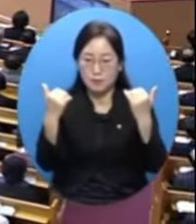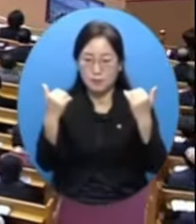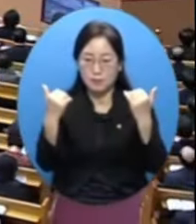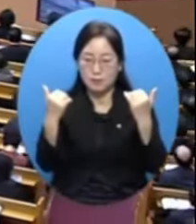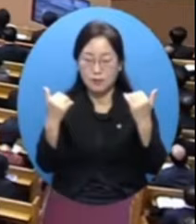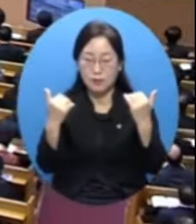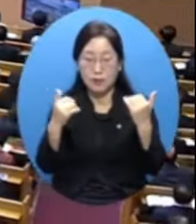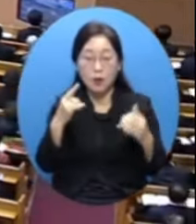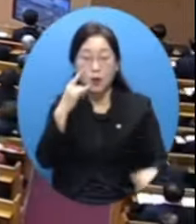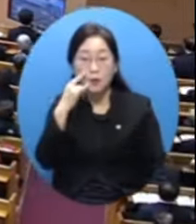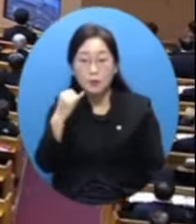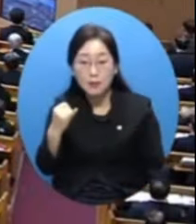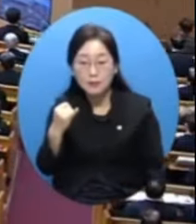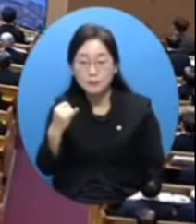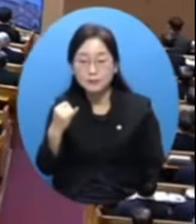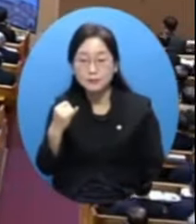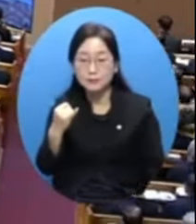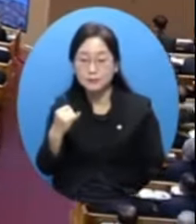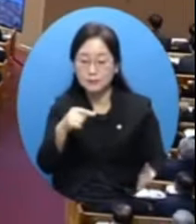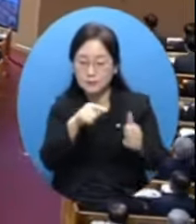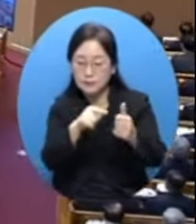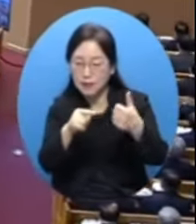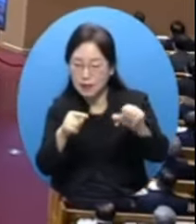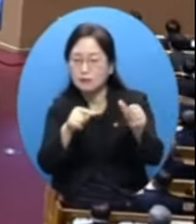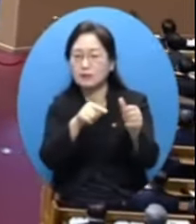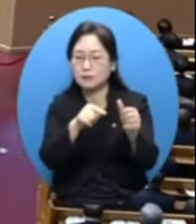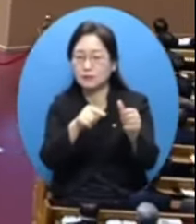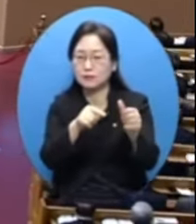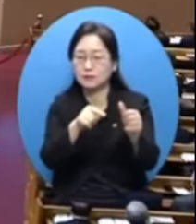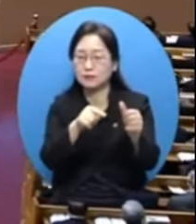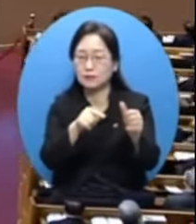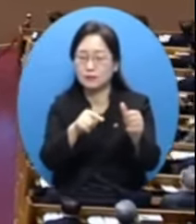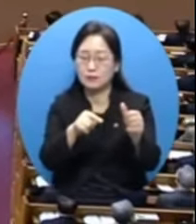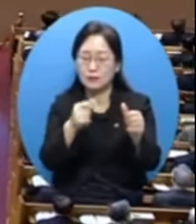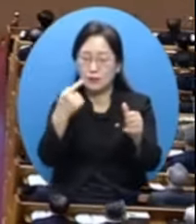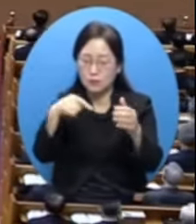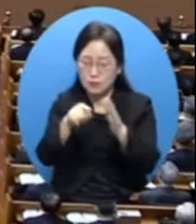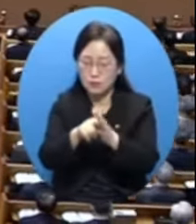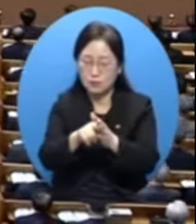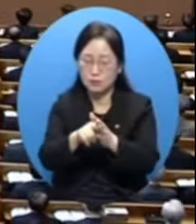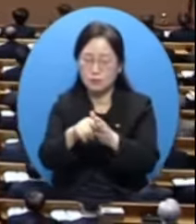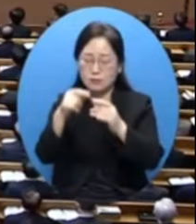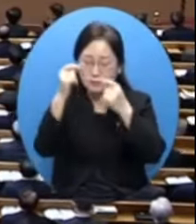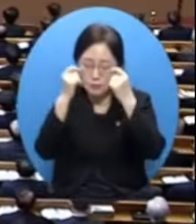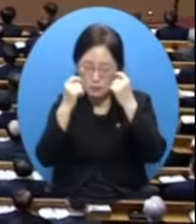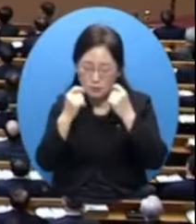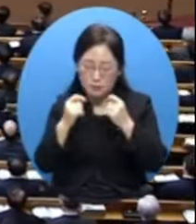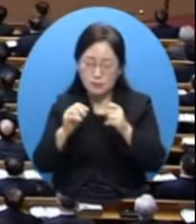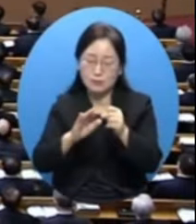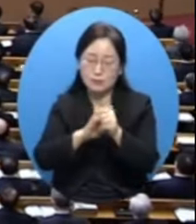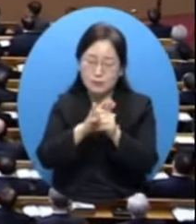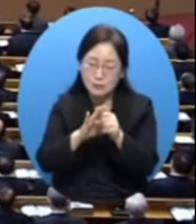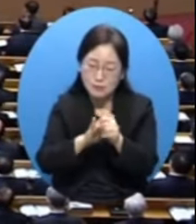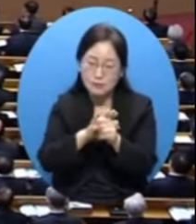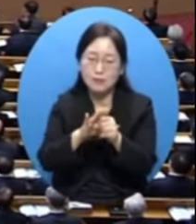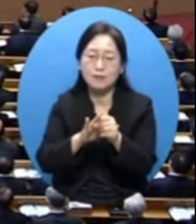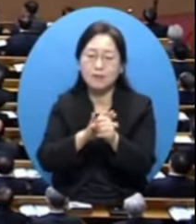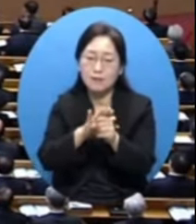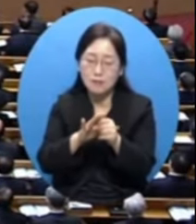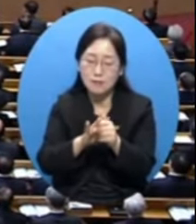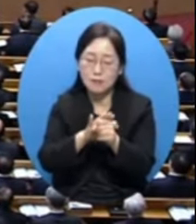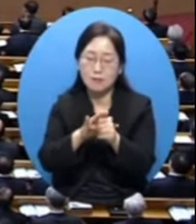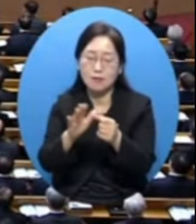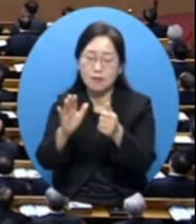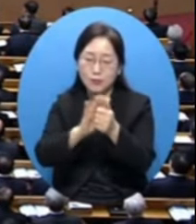그런데 어머니는 이 아들을 위해서 눈물로 이 아들을 사랑하며